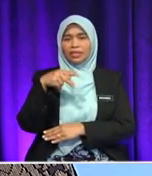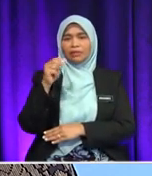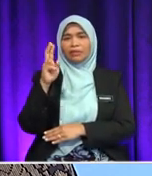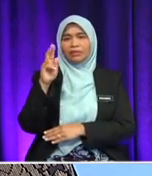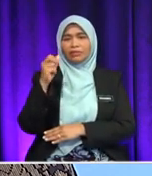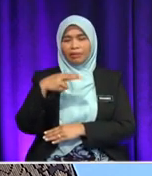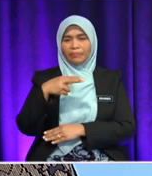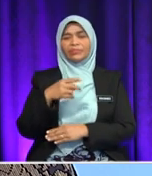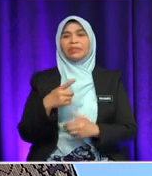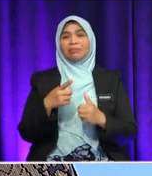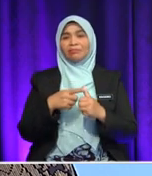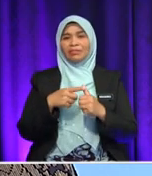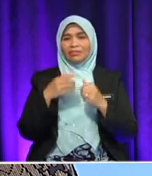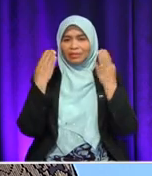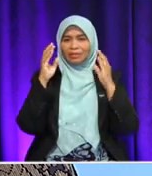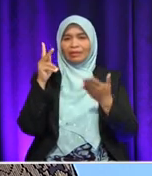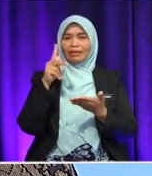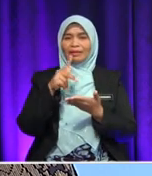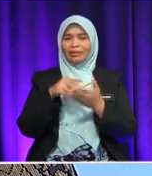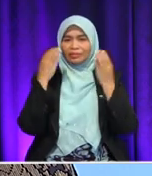yang bukan jalan-jalan